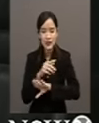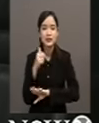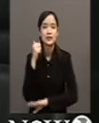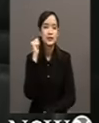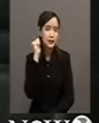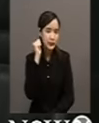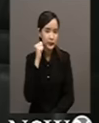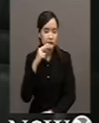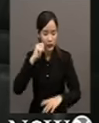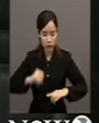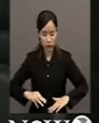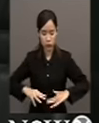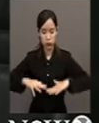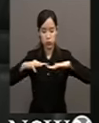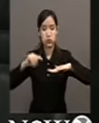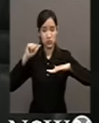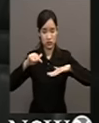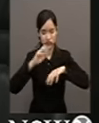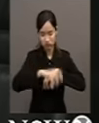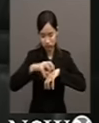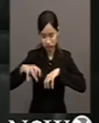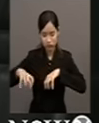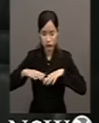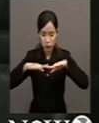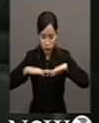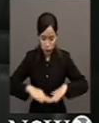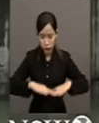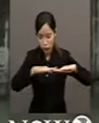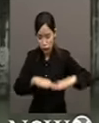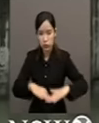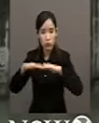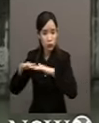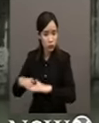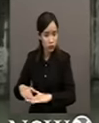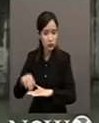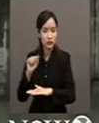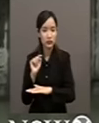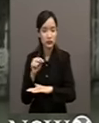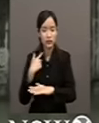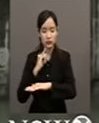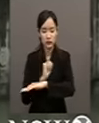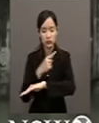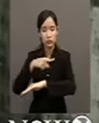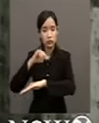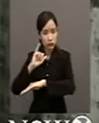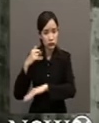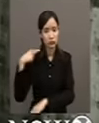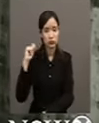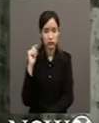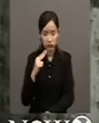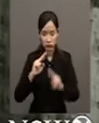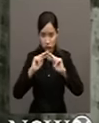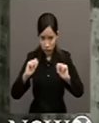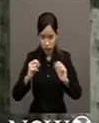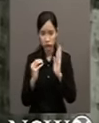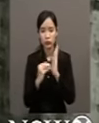ะทำให้น้ำที่ท่วมในแต่ละพื้นที่ลดลงอย่างต่อเนื่องขณะที่ระดับน้ำในเจ้าพระยานะคะบริเวณปทุมธานีนนทบุรีกรุงเท